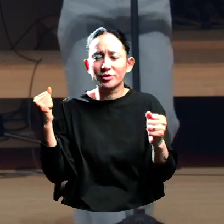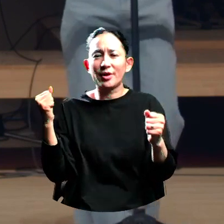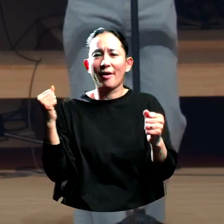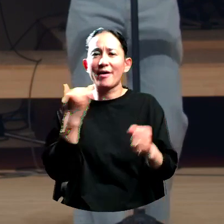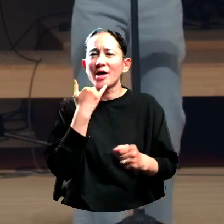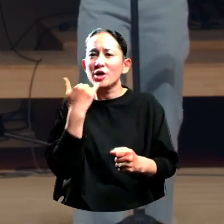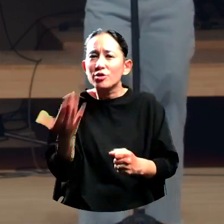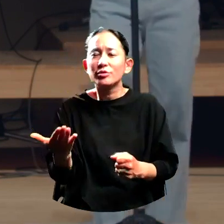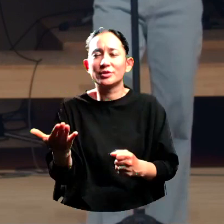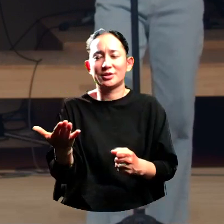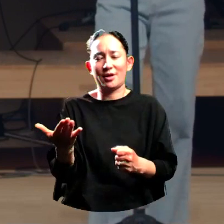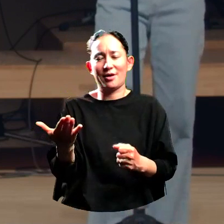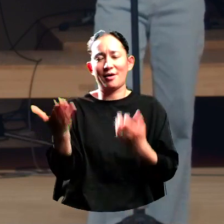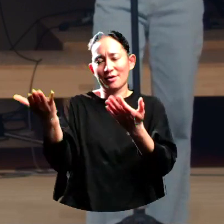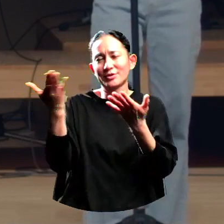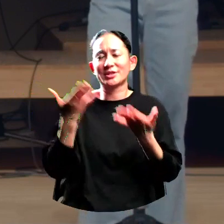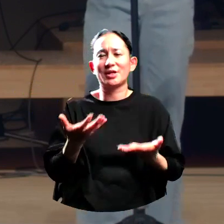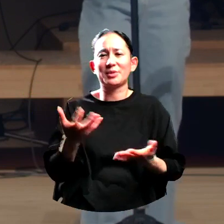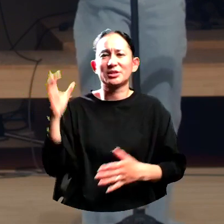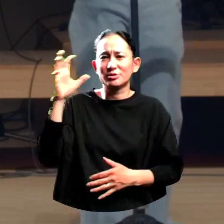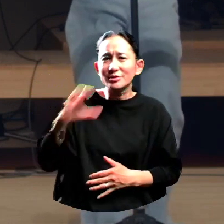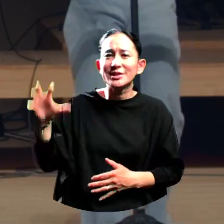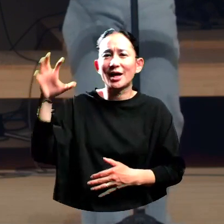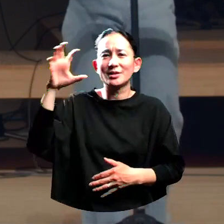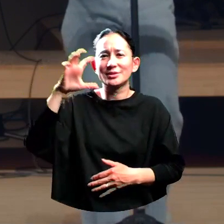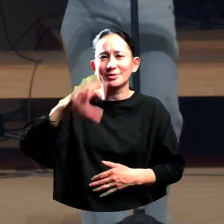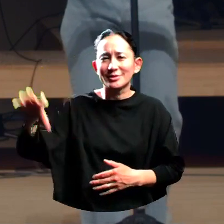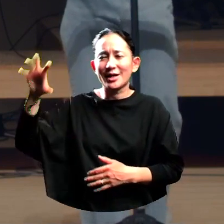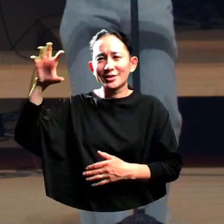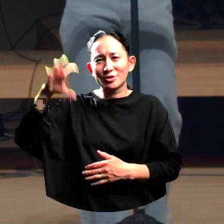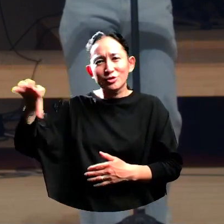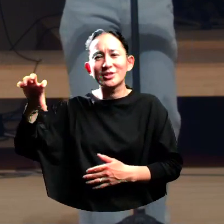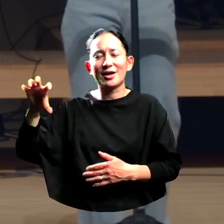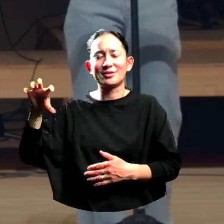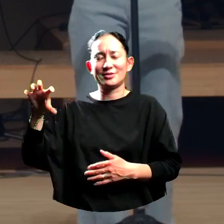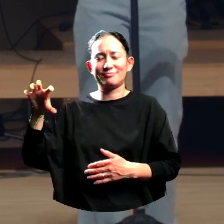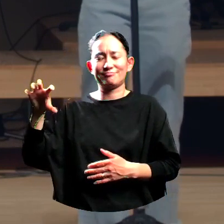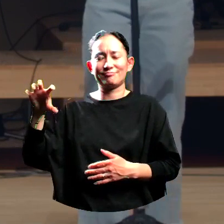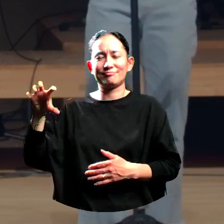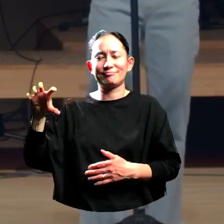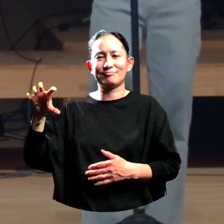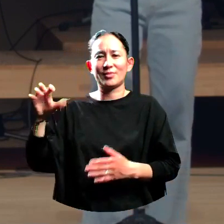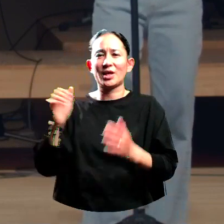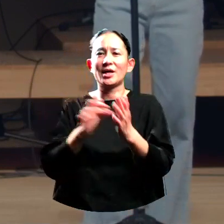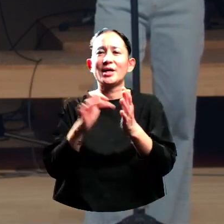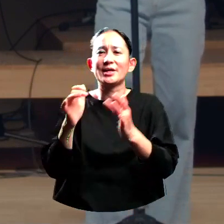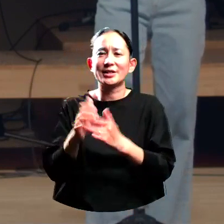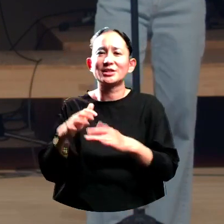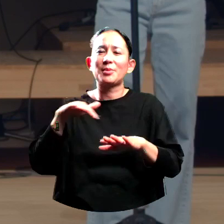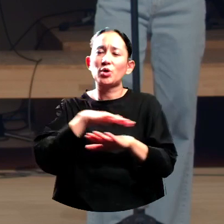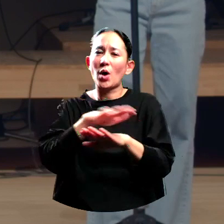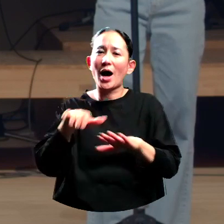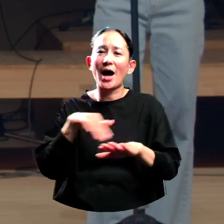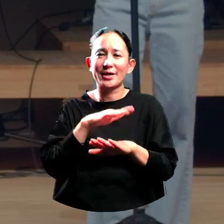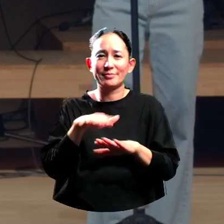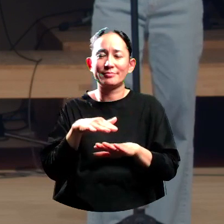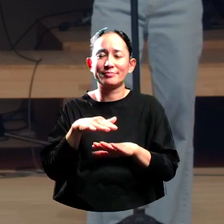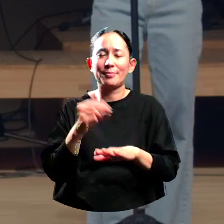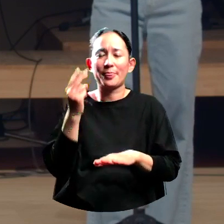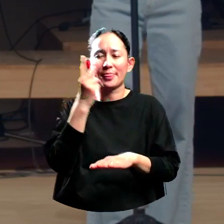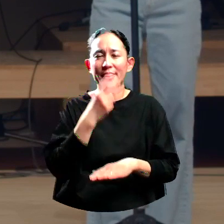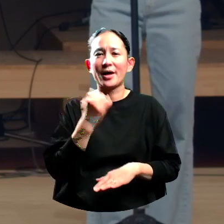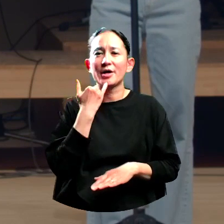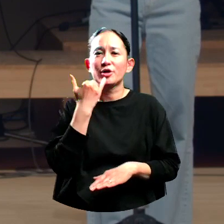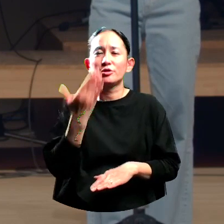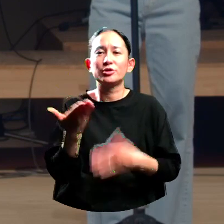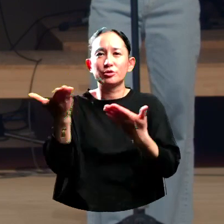でも。 Again and again. イエス様の愛と許しを受け取りたいもの、起死回生、復